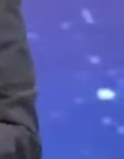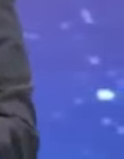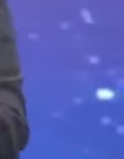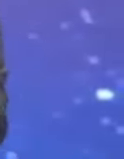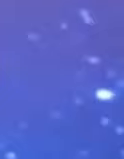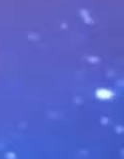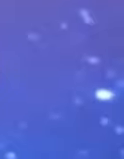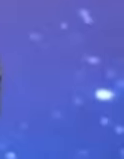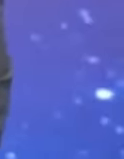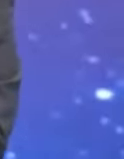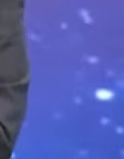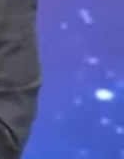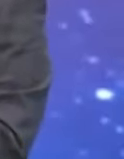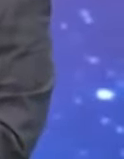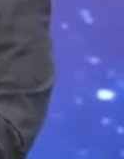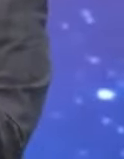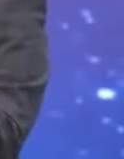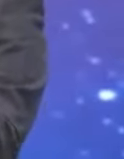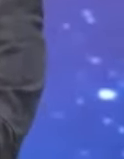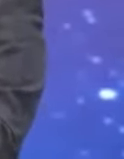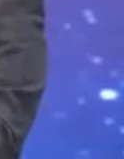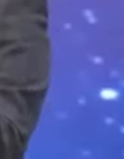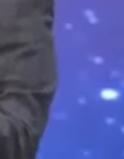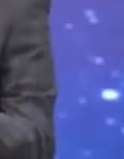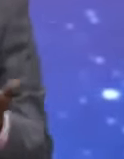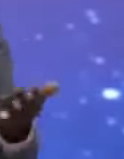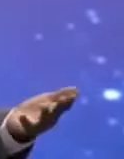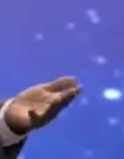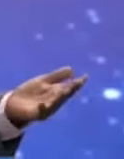vie il a vu le relation